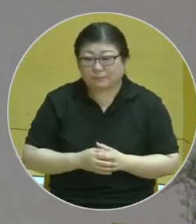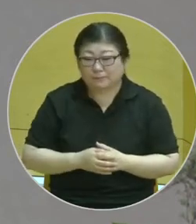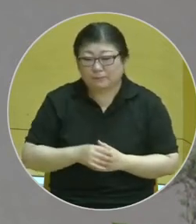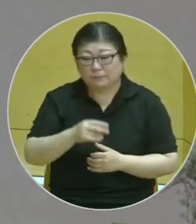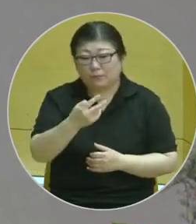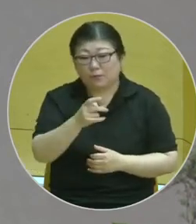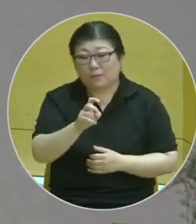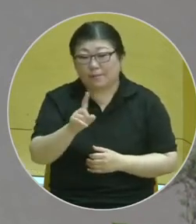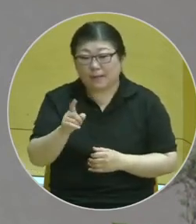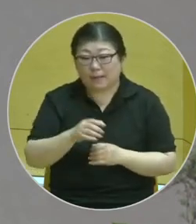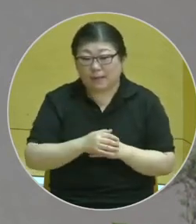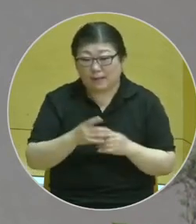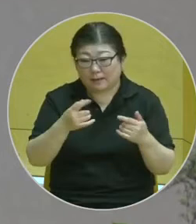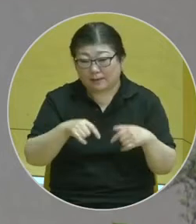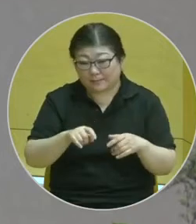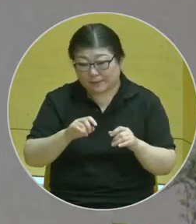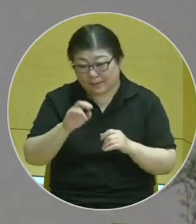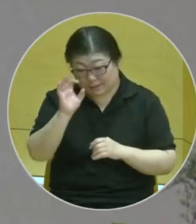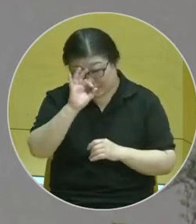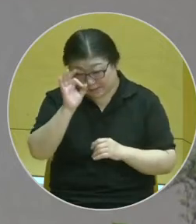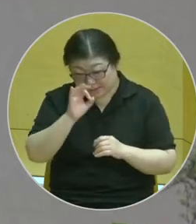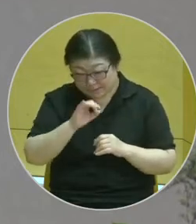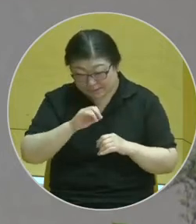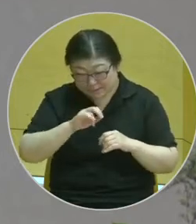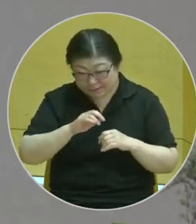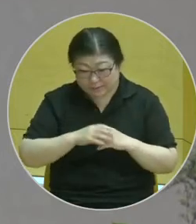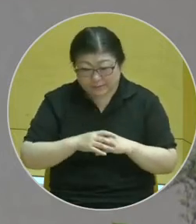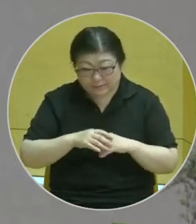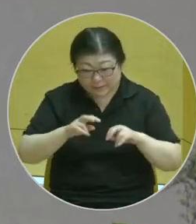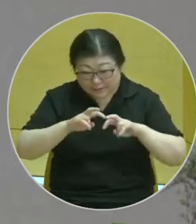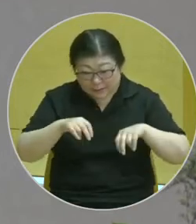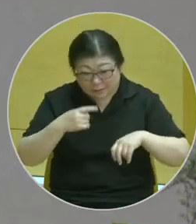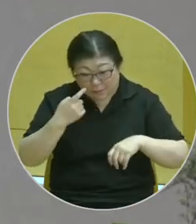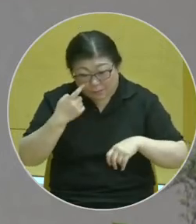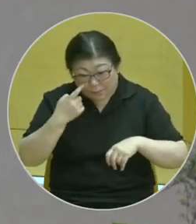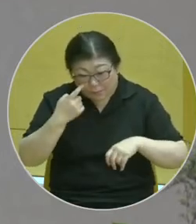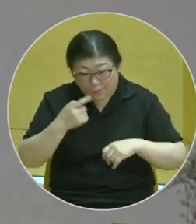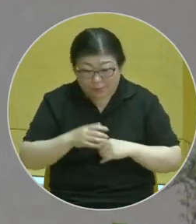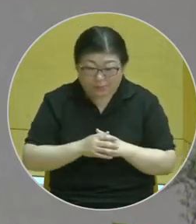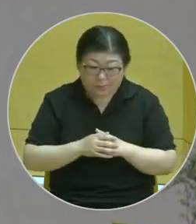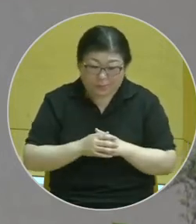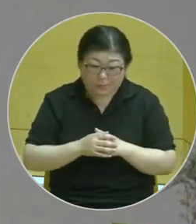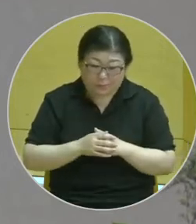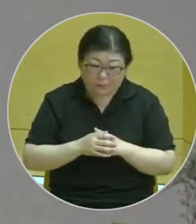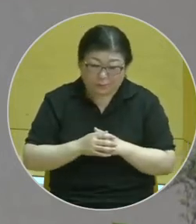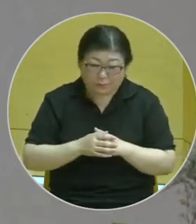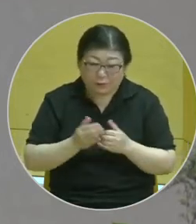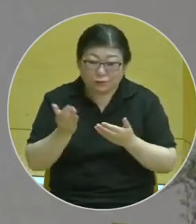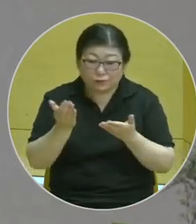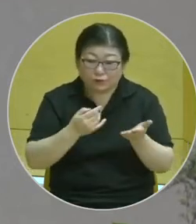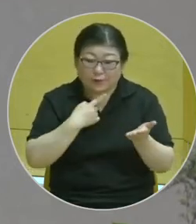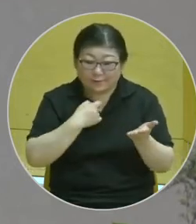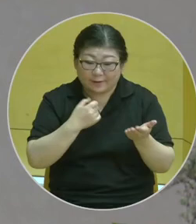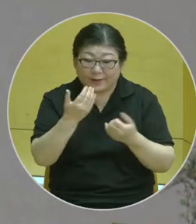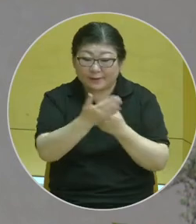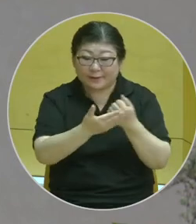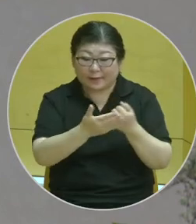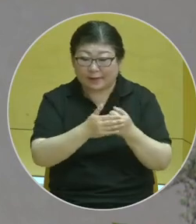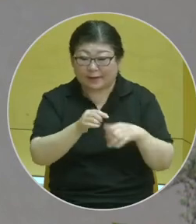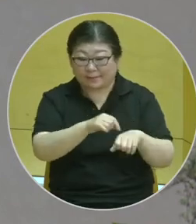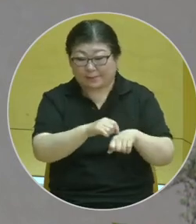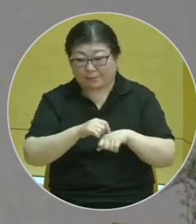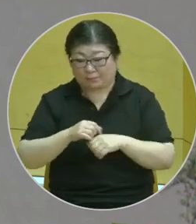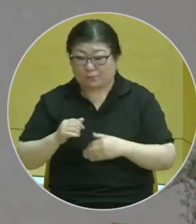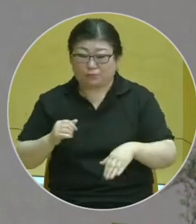도마를 함께 찾아 나가면서 도마에게 주셨던 건 올라오는 얘가 오늘 우리에게도 주어져서 오늘 어디로